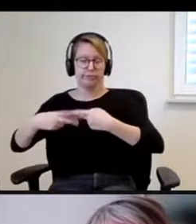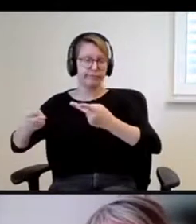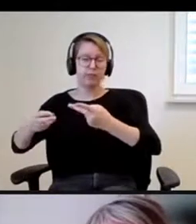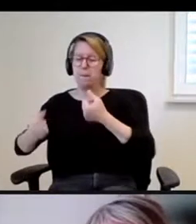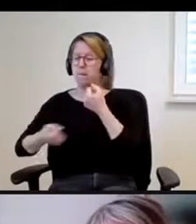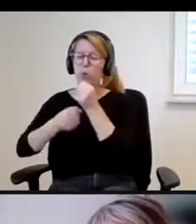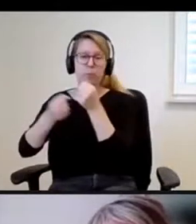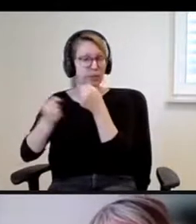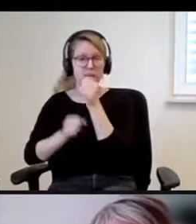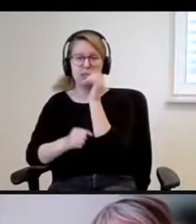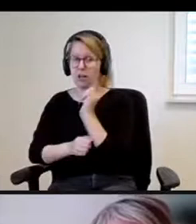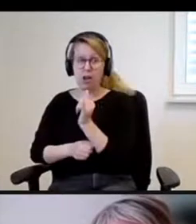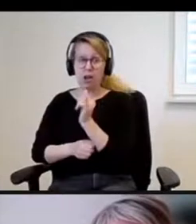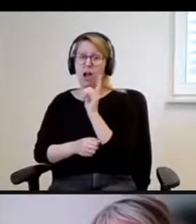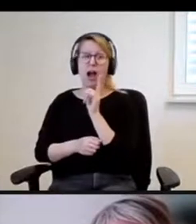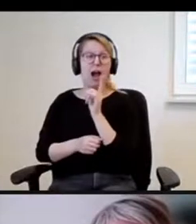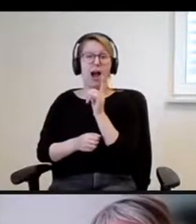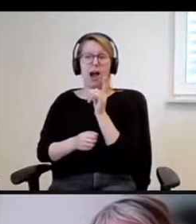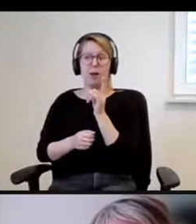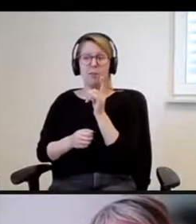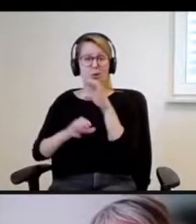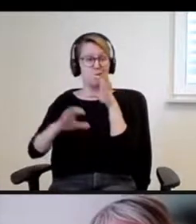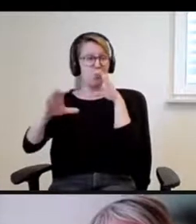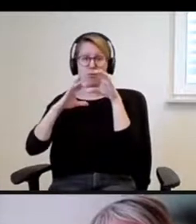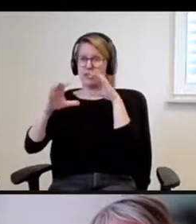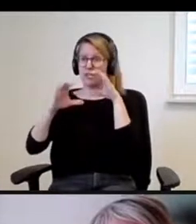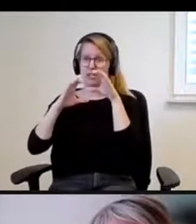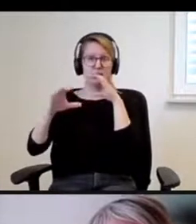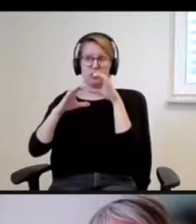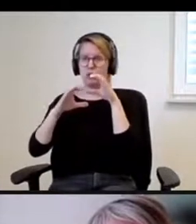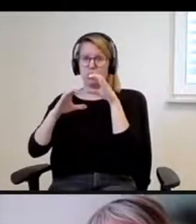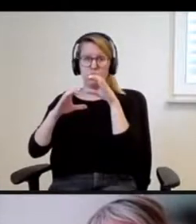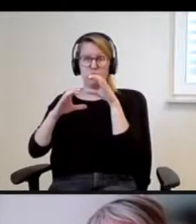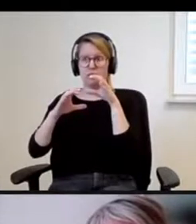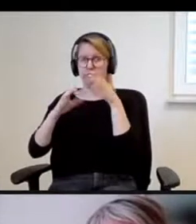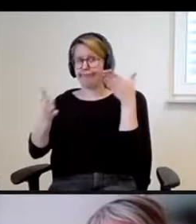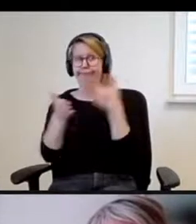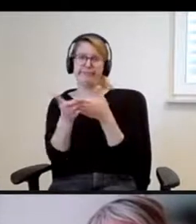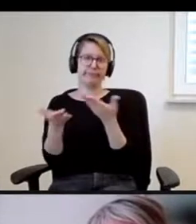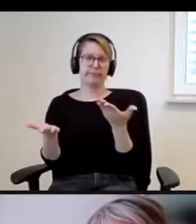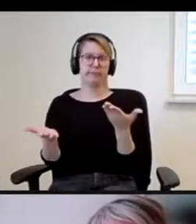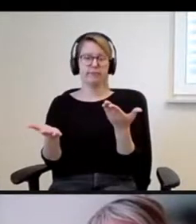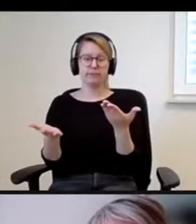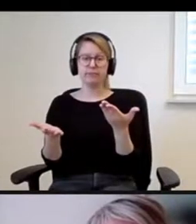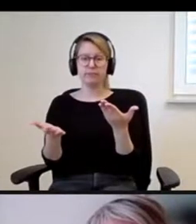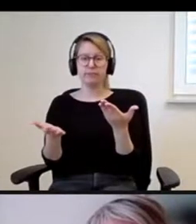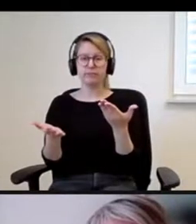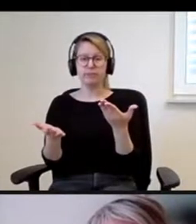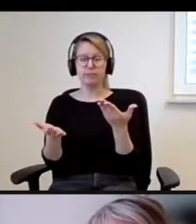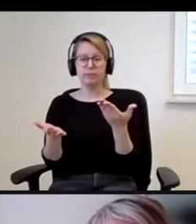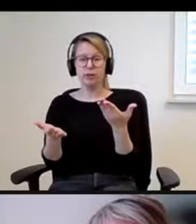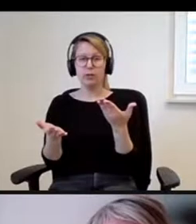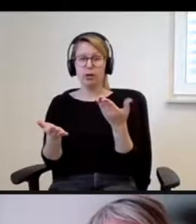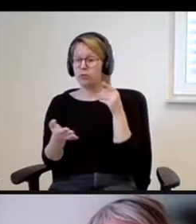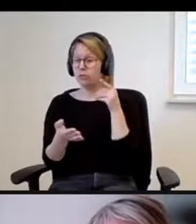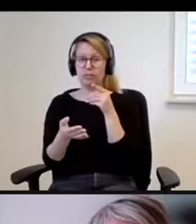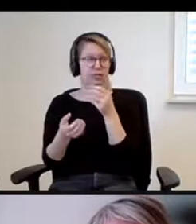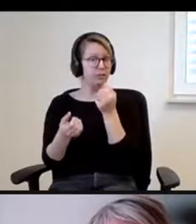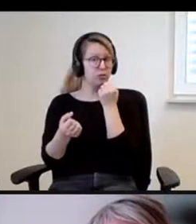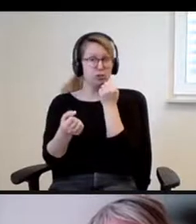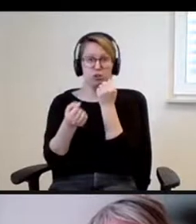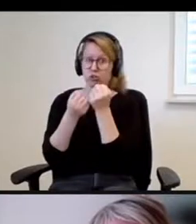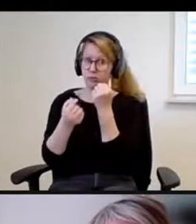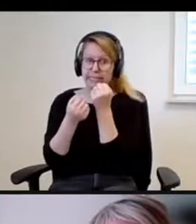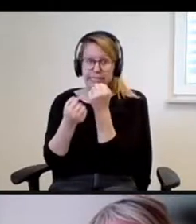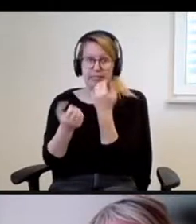la communication avec les personnes, c'est quelque chose qui est très handicapant qui est